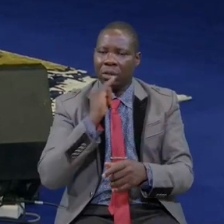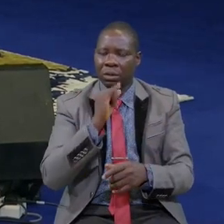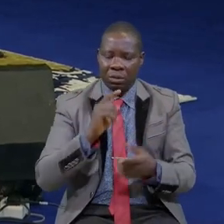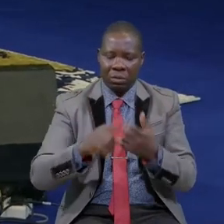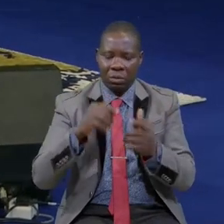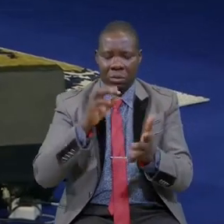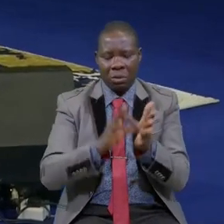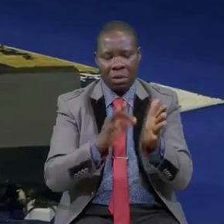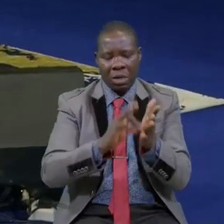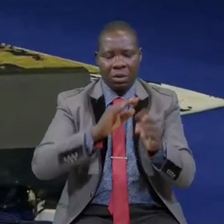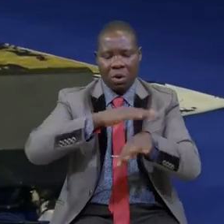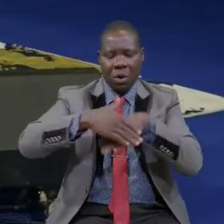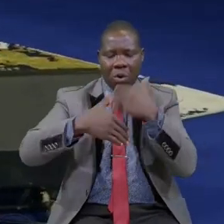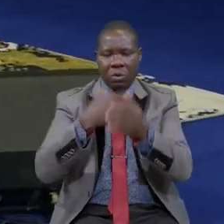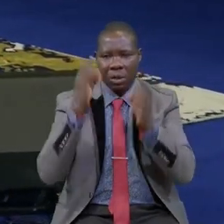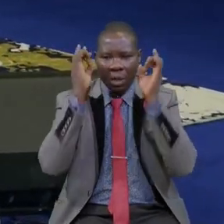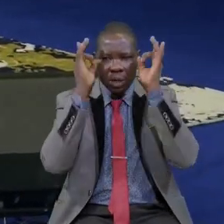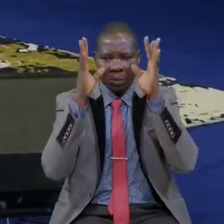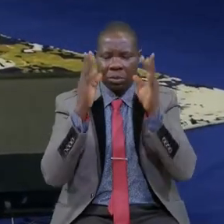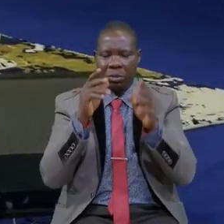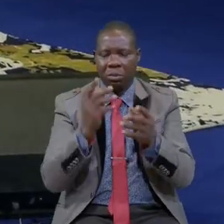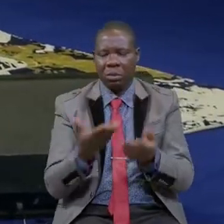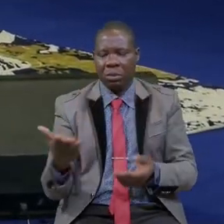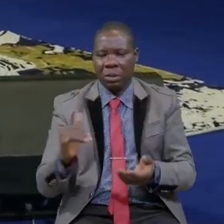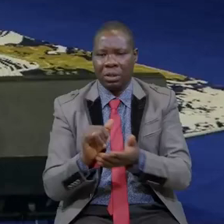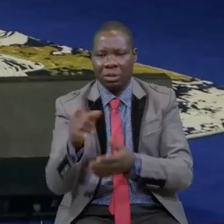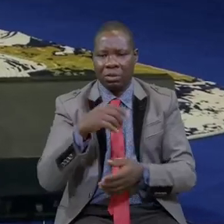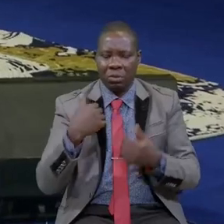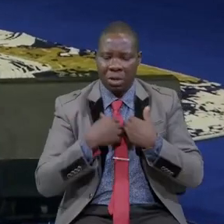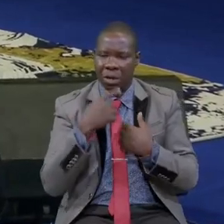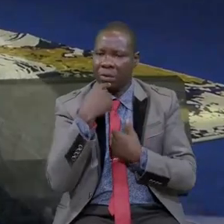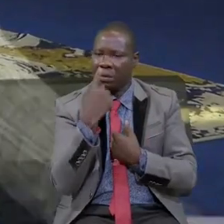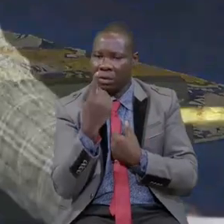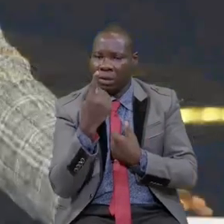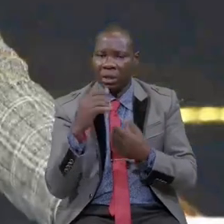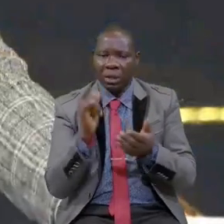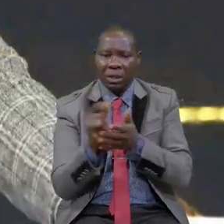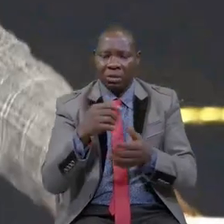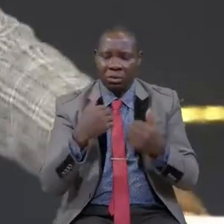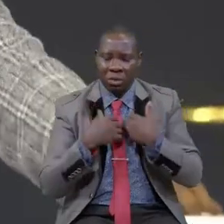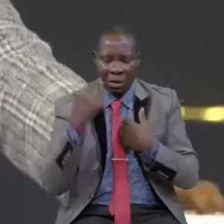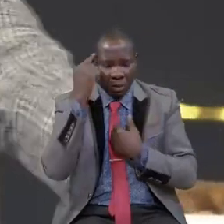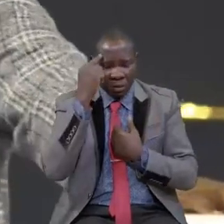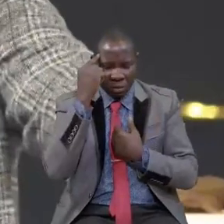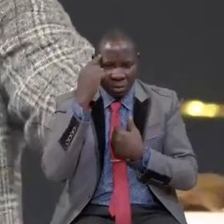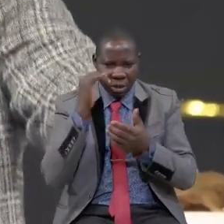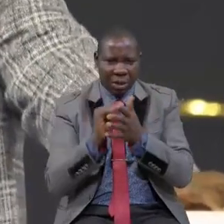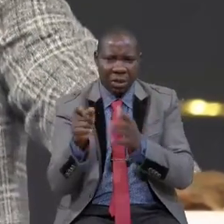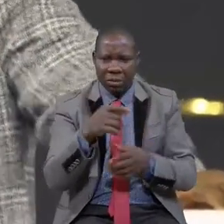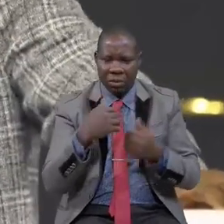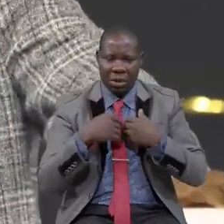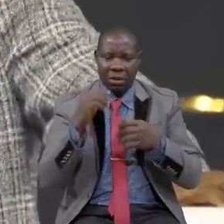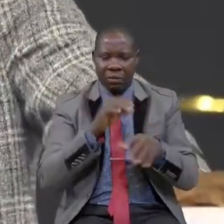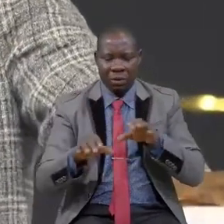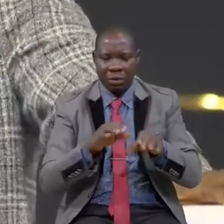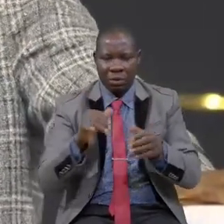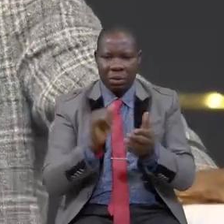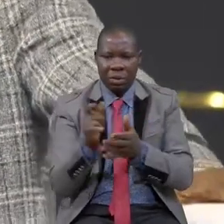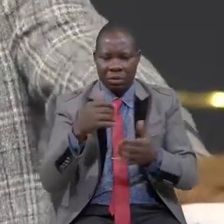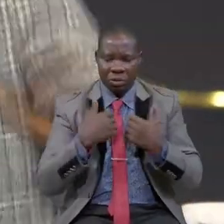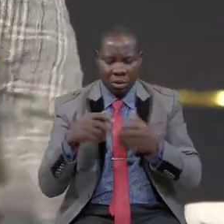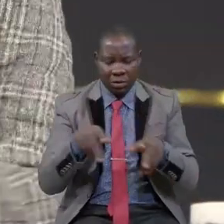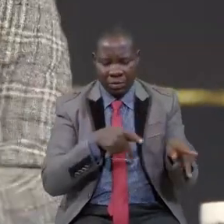compter toutes les choses abominables que tu as dites, que tu as pensées, que tu as pratiquées,